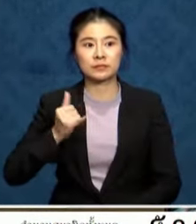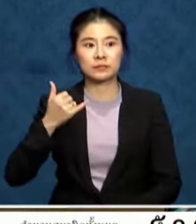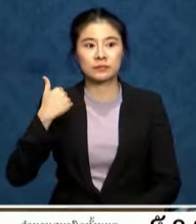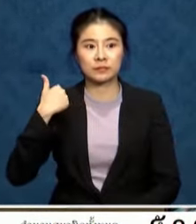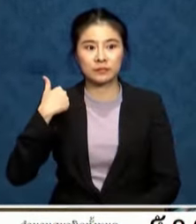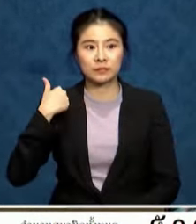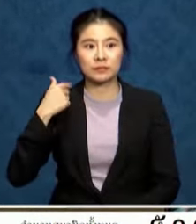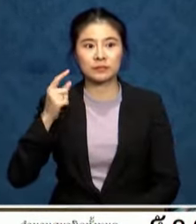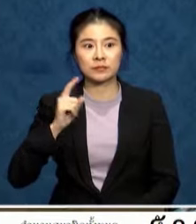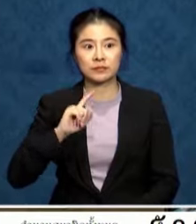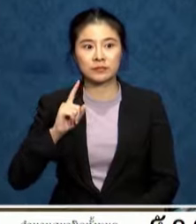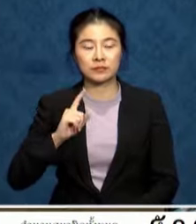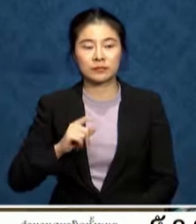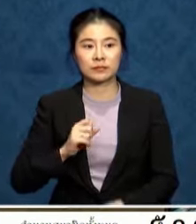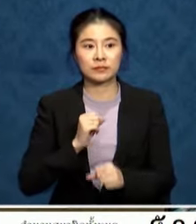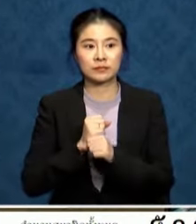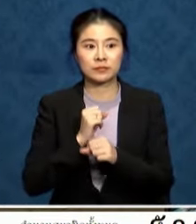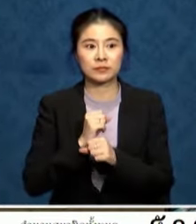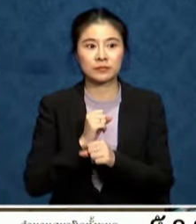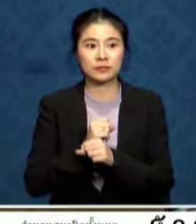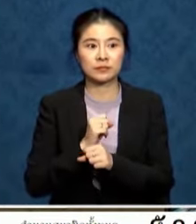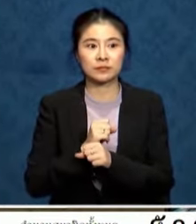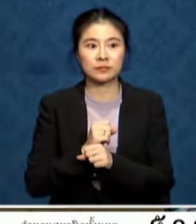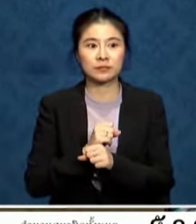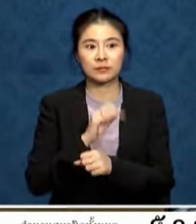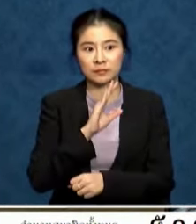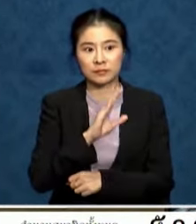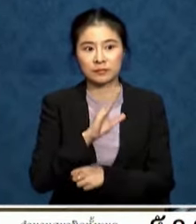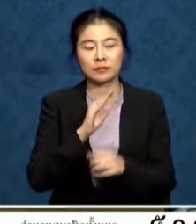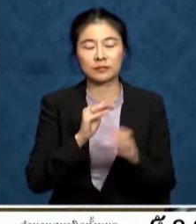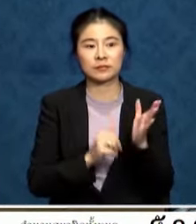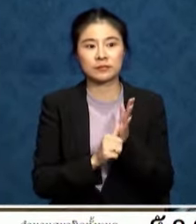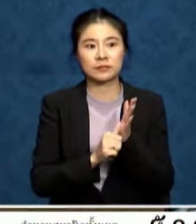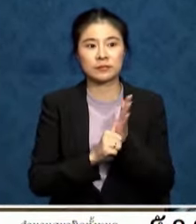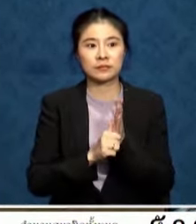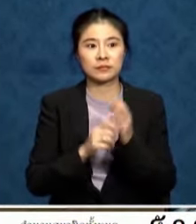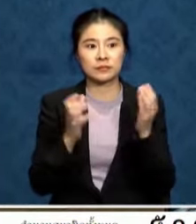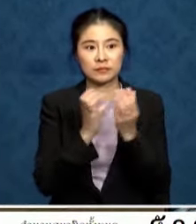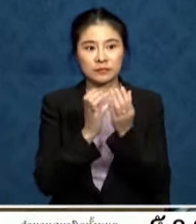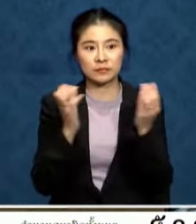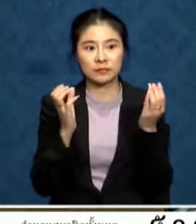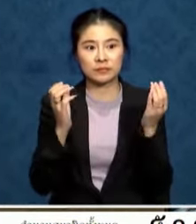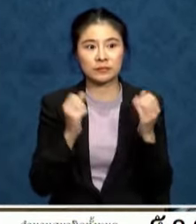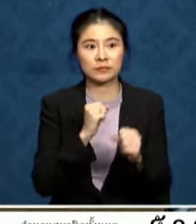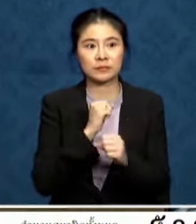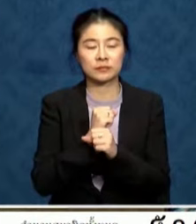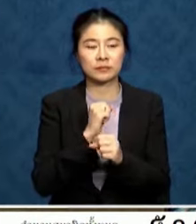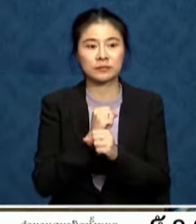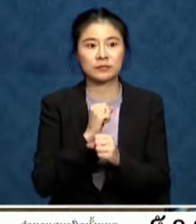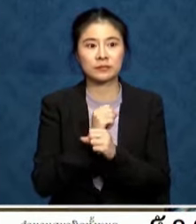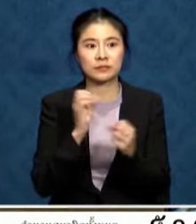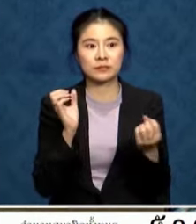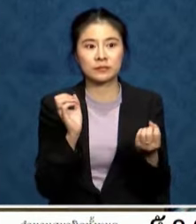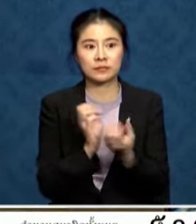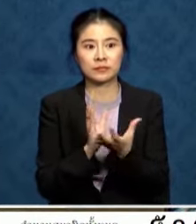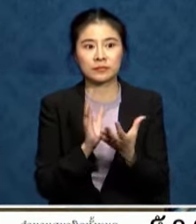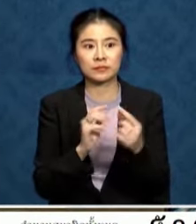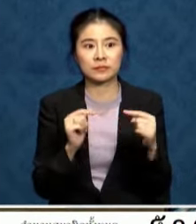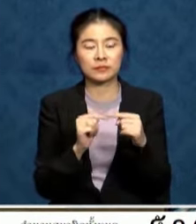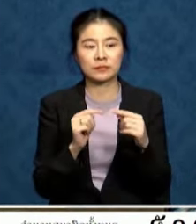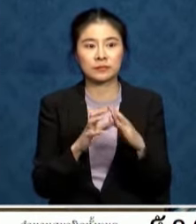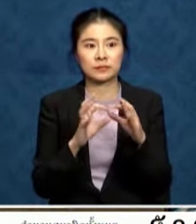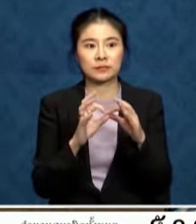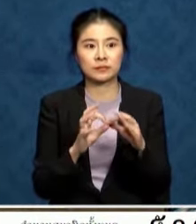ไปสู่การขัดขวางการแก้รัฐธรรมนูญและอาจจะมีผลทำให้เราไม่สามารถแก้ไขรัฐ